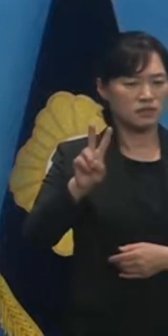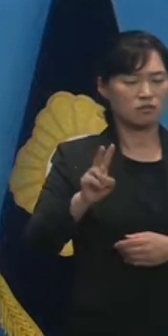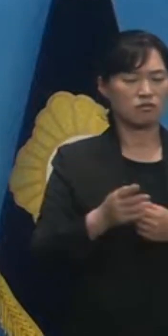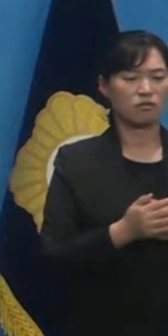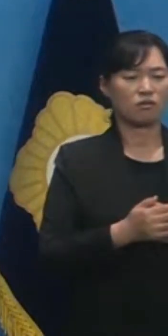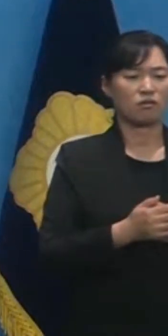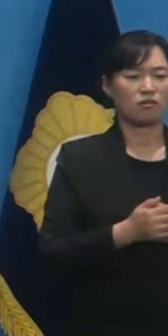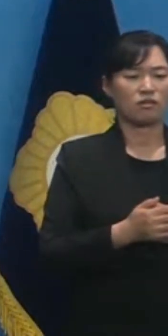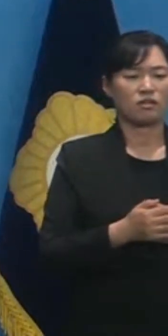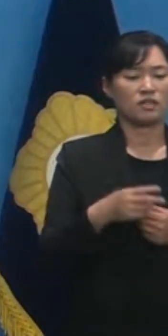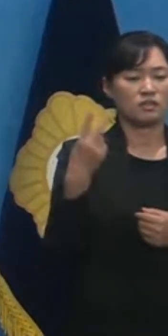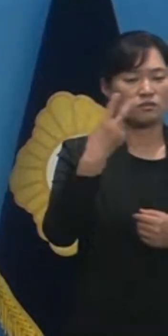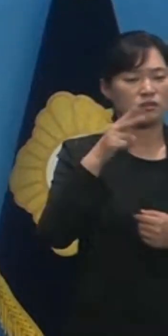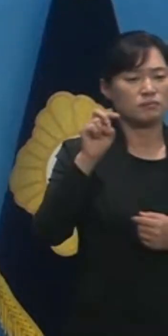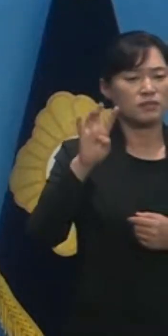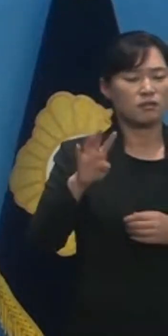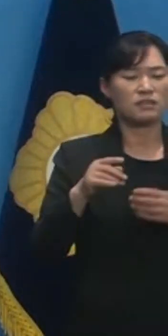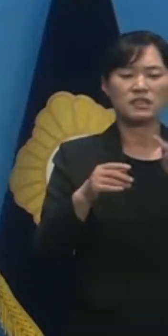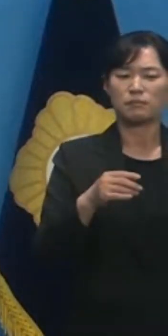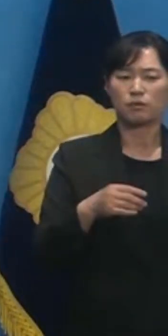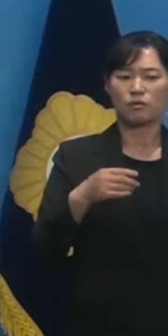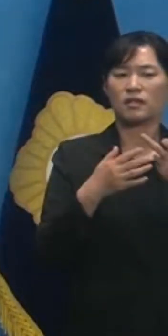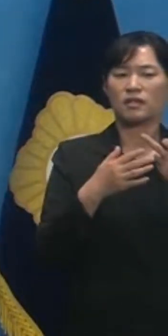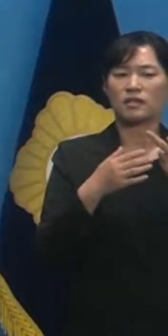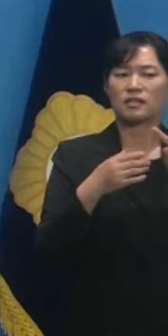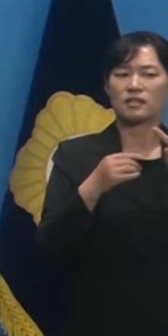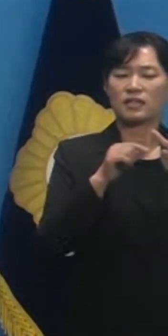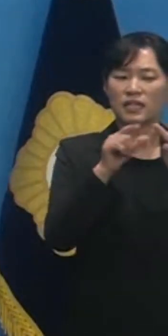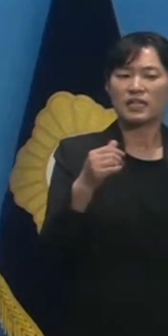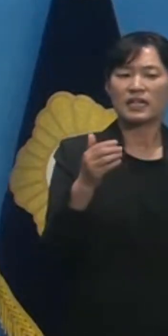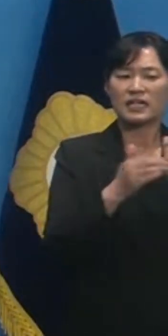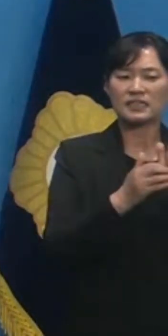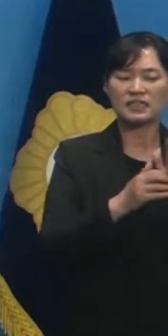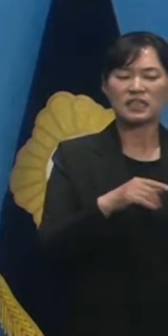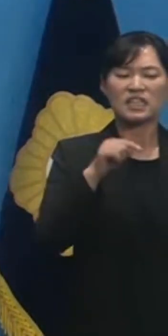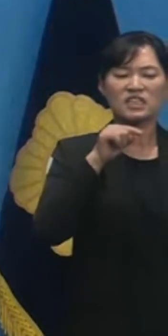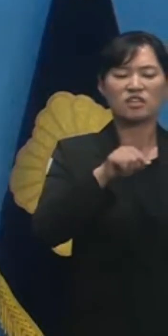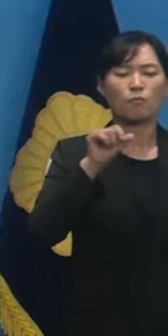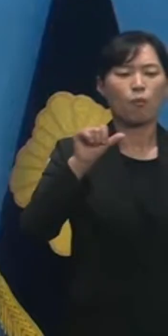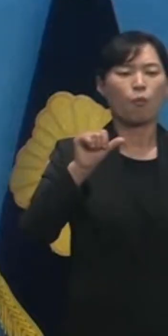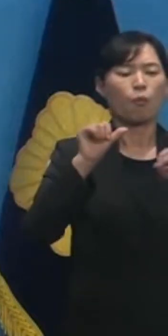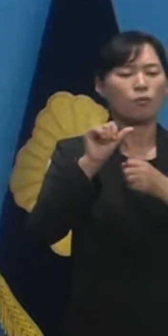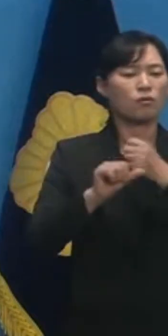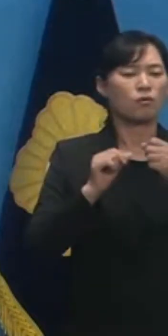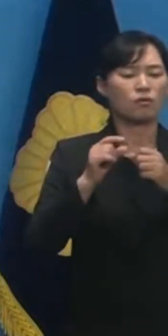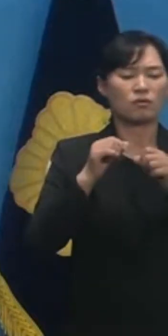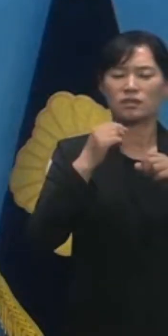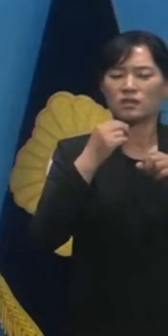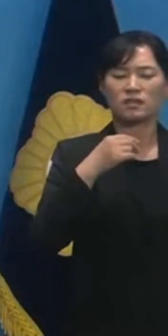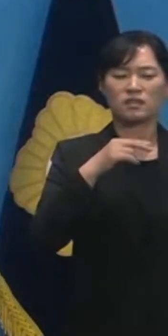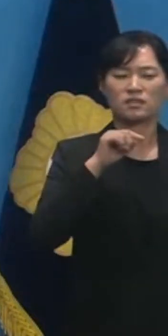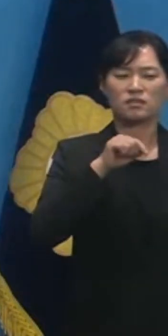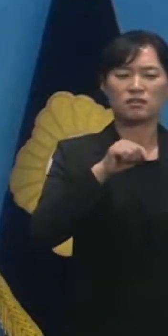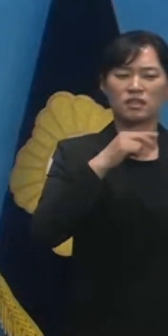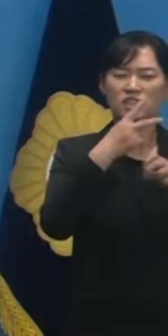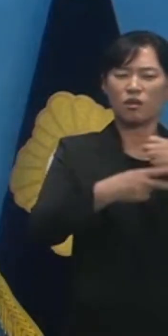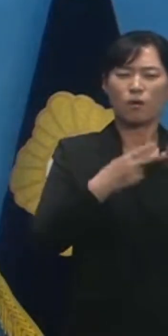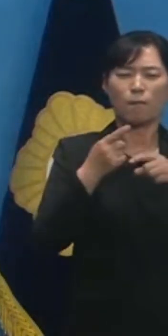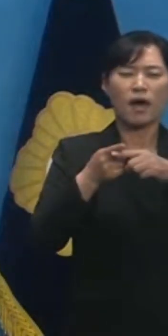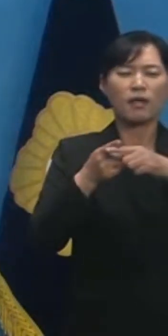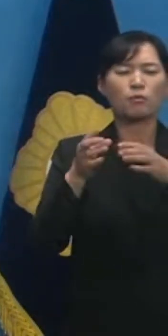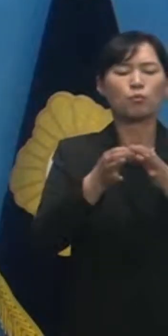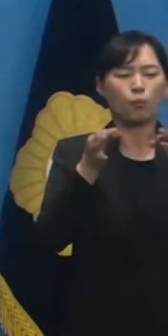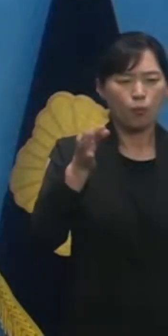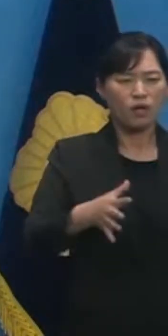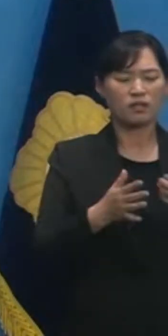15일부터 24년 12월 2일 그 기간 약 2.5년에 해당하는 기간에 로그 기록이 없어서 자료 유출 여부를 확인할